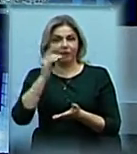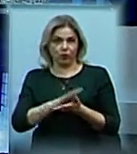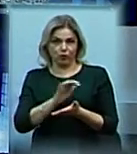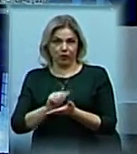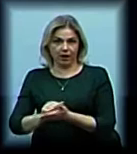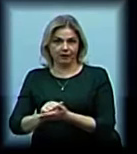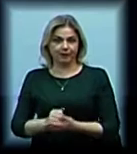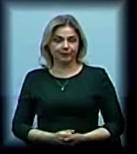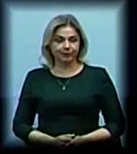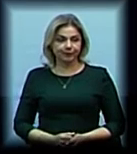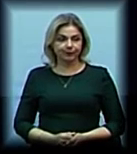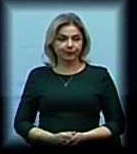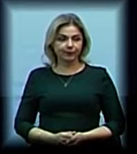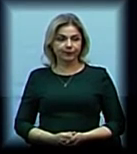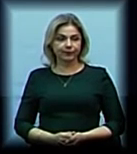журналісти.